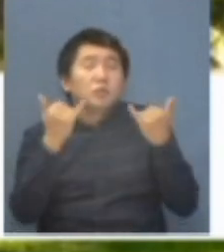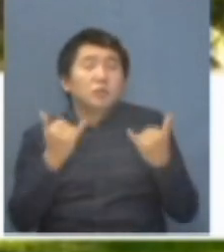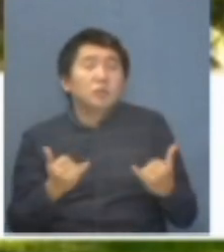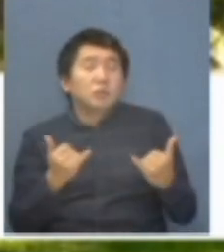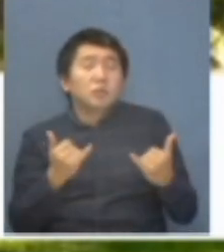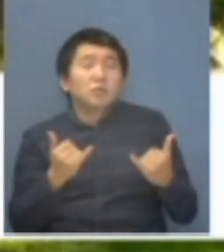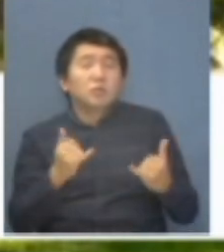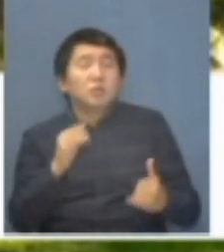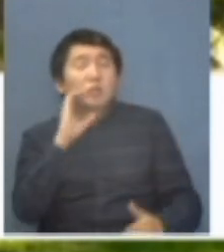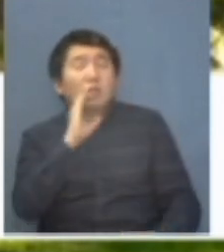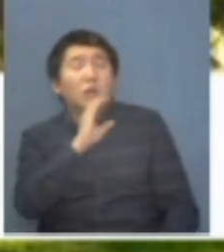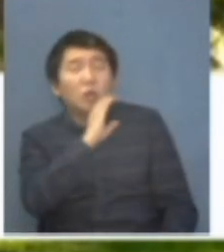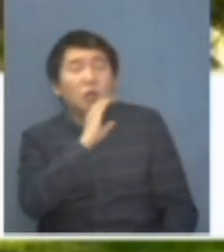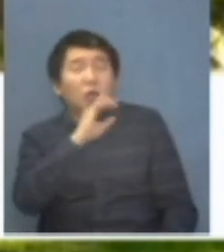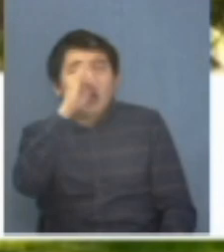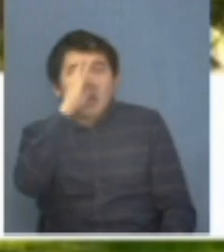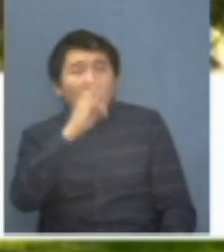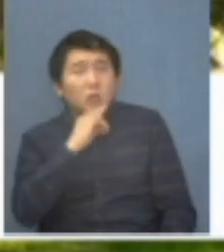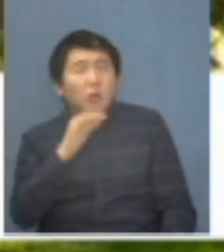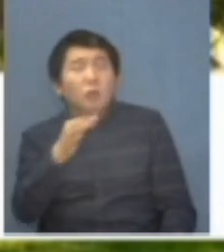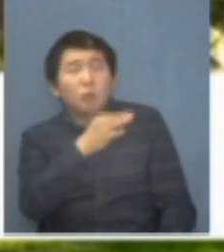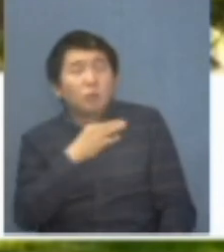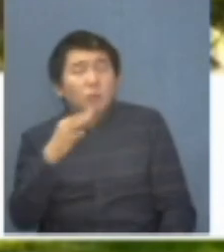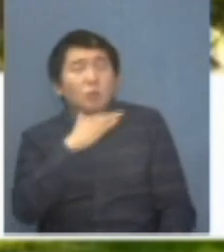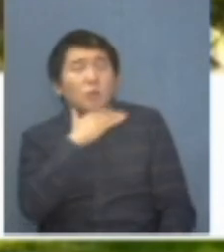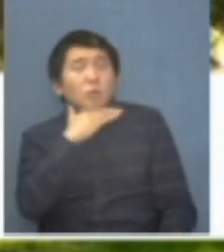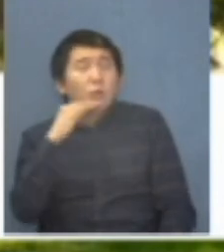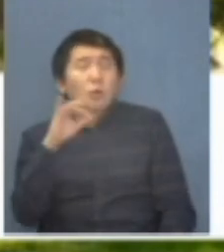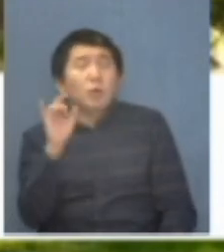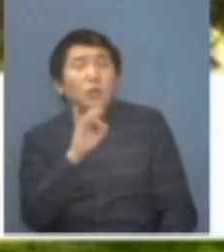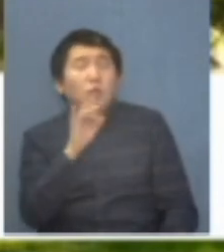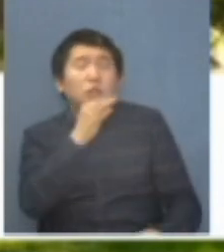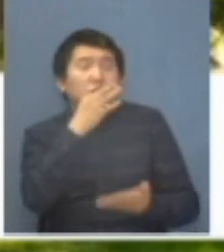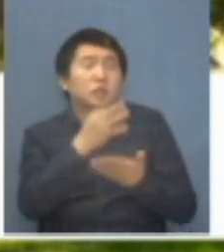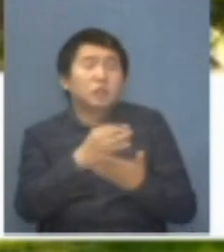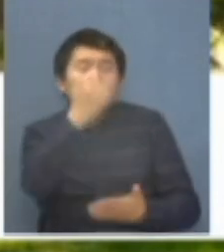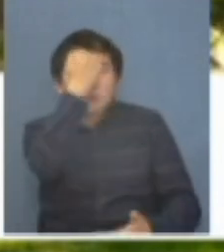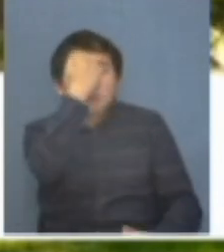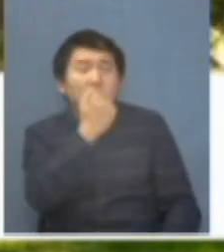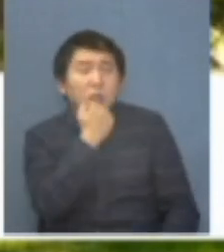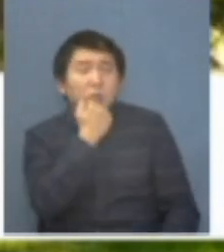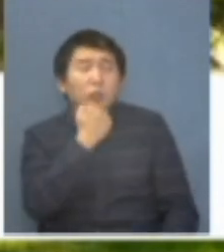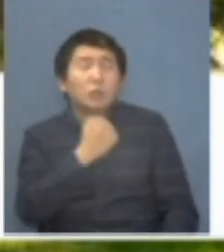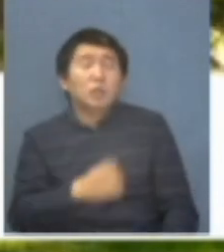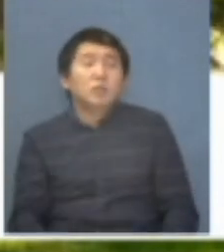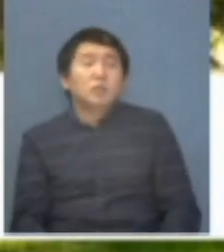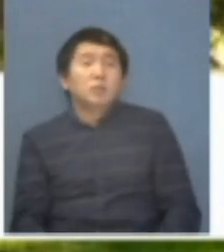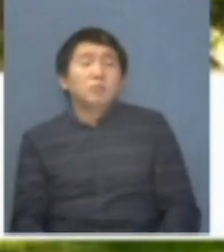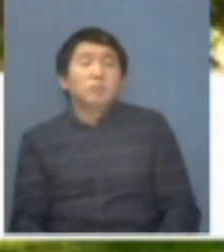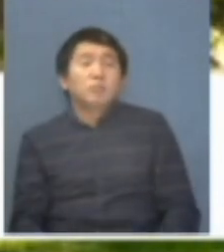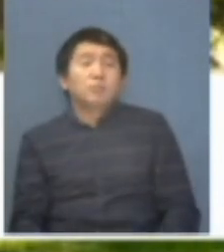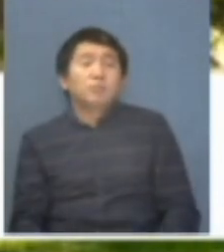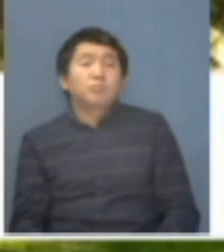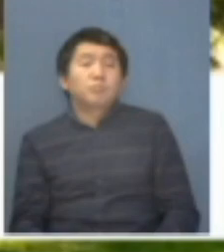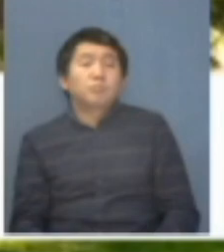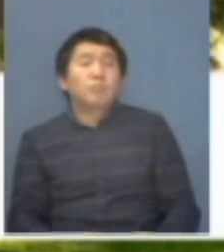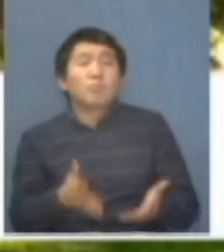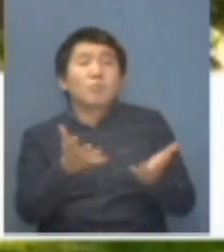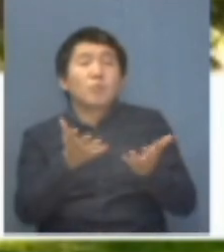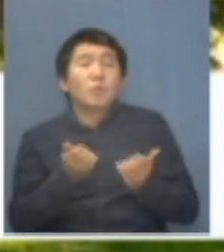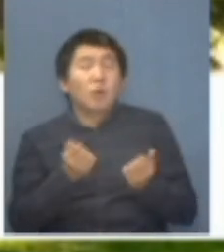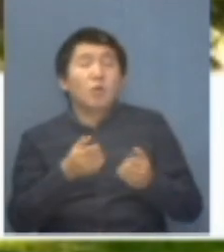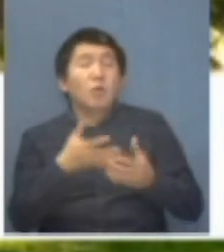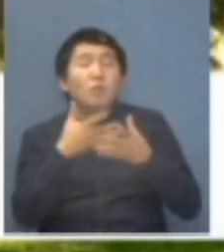ребята Северо-Казахстанской области уже множество раз выразили слова благодарности, будучи они получили весной нашу